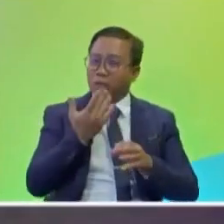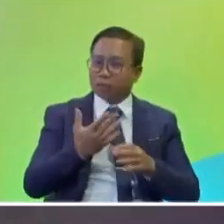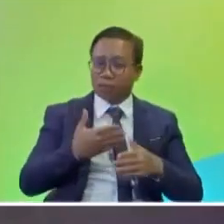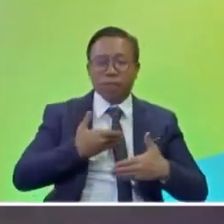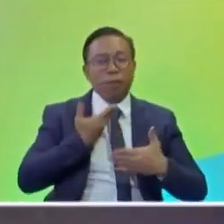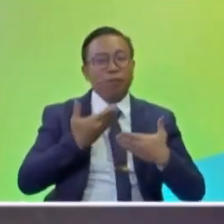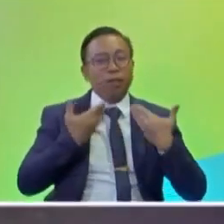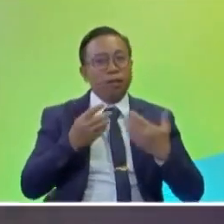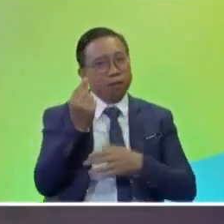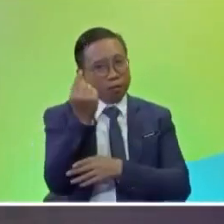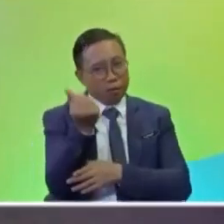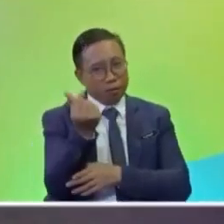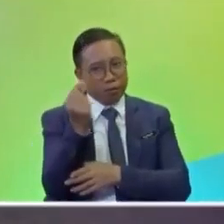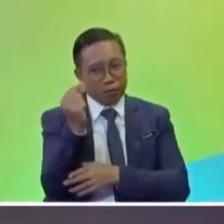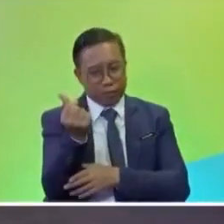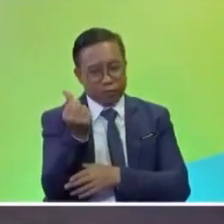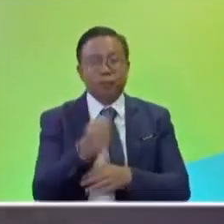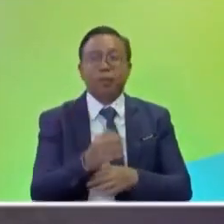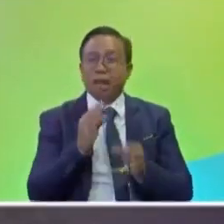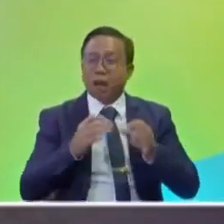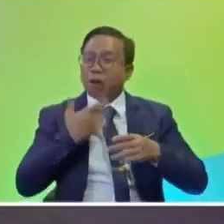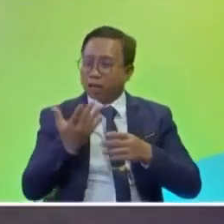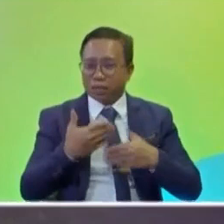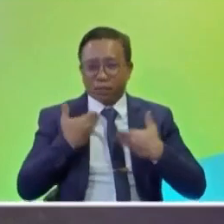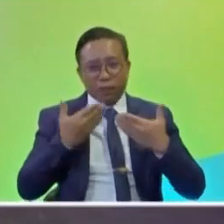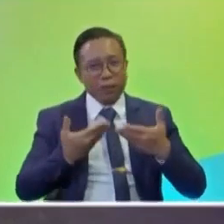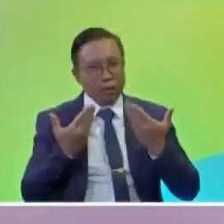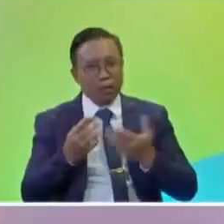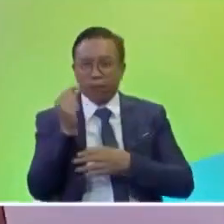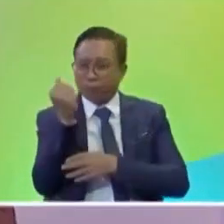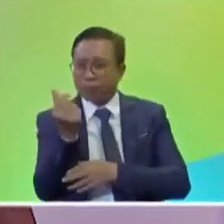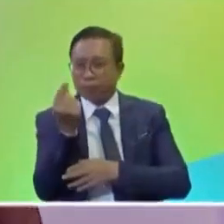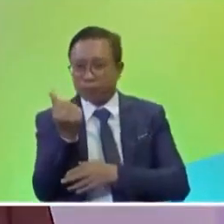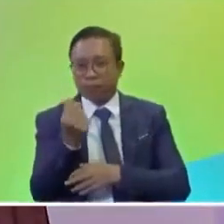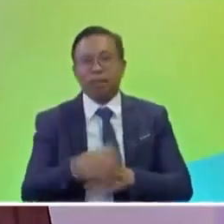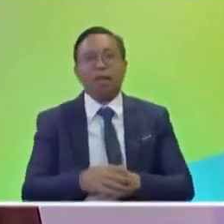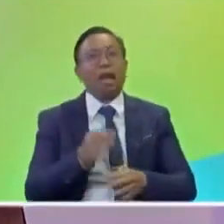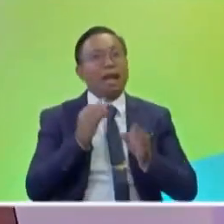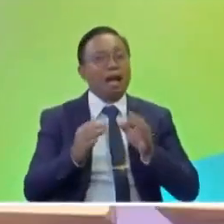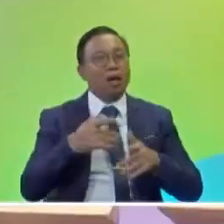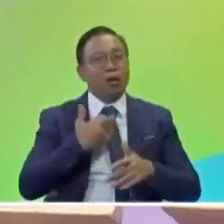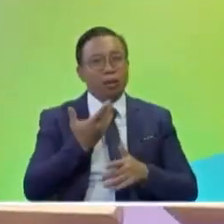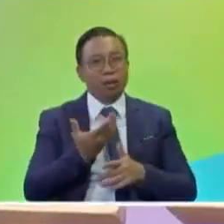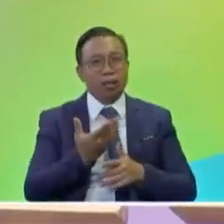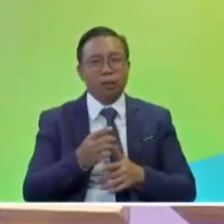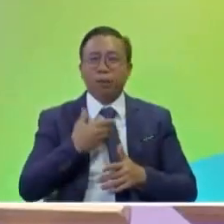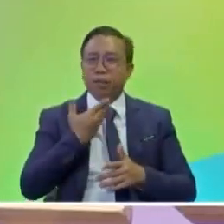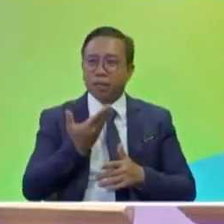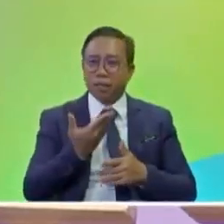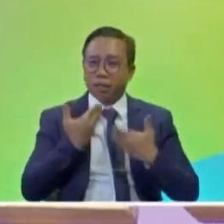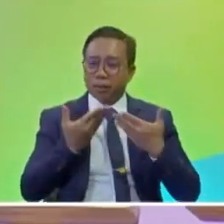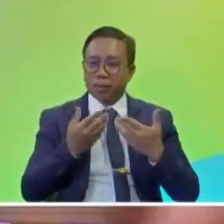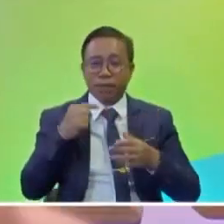gembira, petik jari. Kalau rasa gembira, petik jari. Kalau rasa